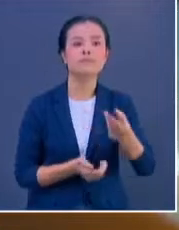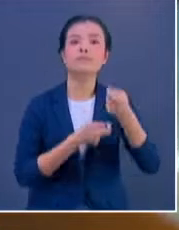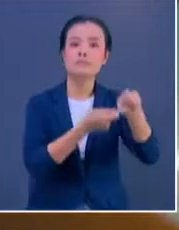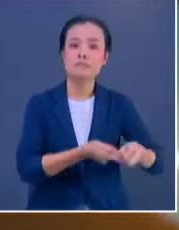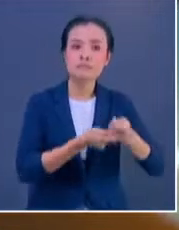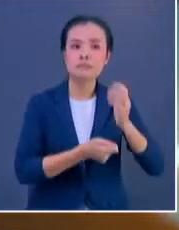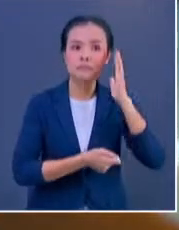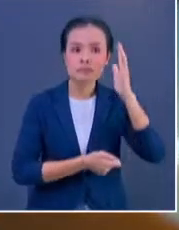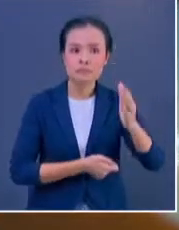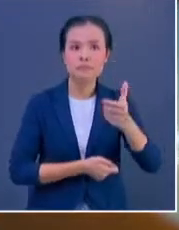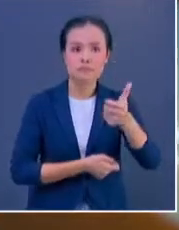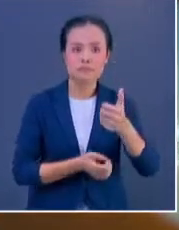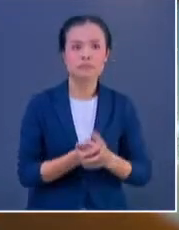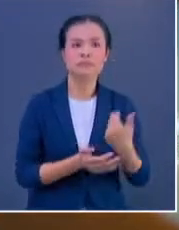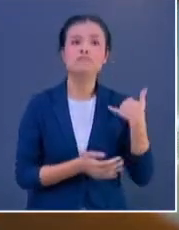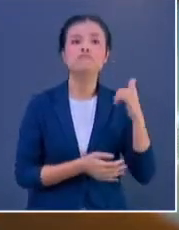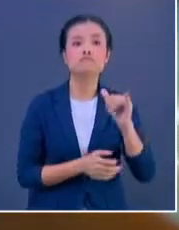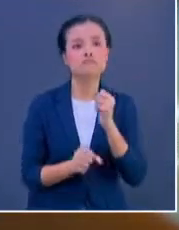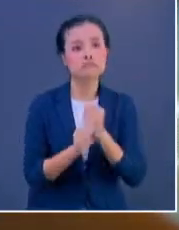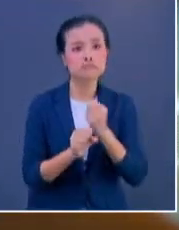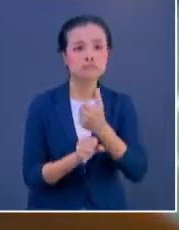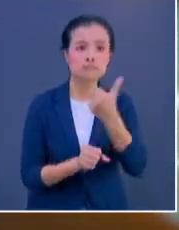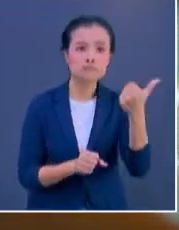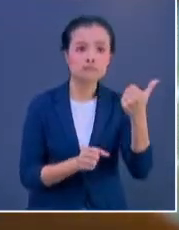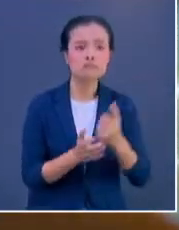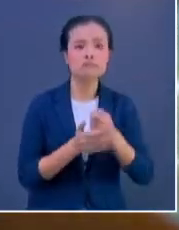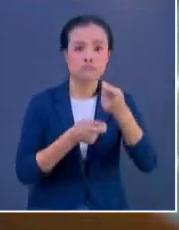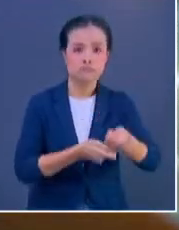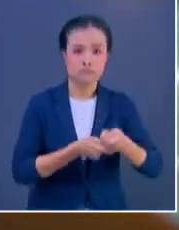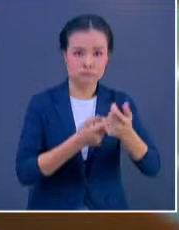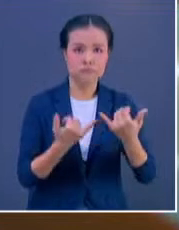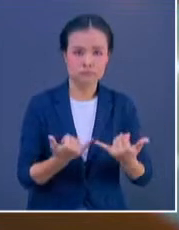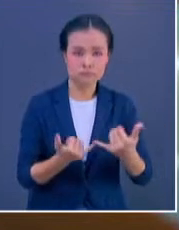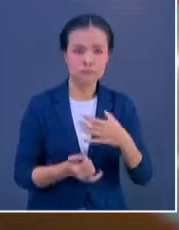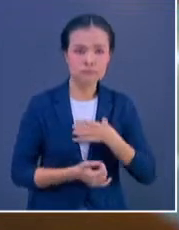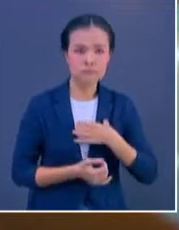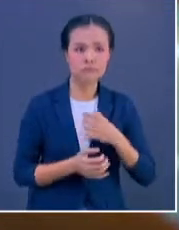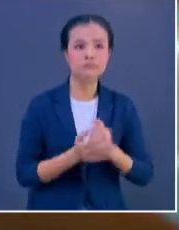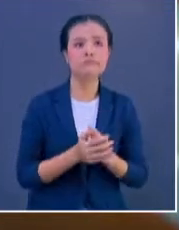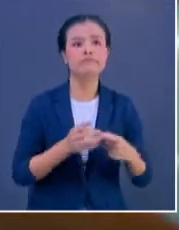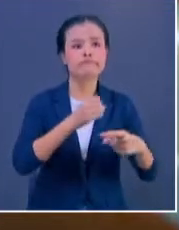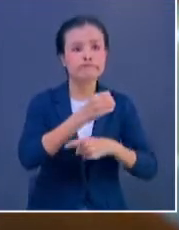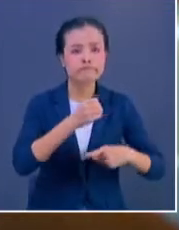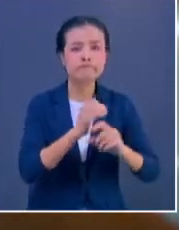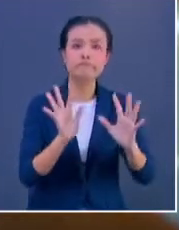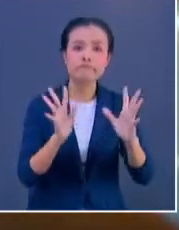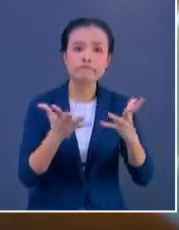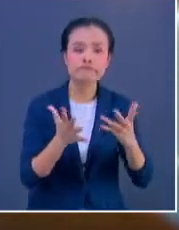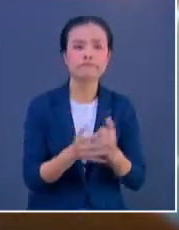รต่อก็ยังได ้ครับ หรือไม่อาจจะไปทำเป็นอย่างอื่นเพราะว่าเกษตรกรตอนนี้เนี่ยจะทำนาทำไรได้ผลไม่ค่อยมากแล้วไปท